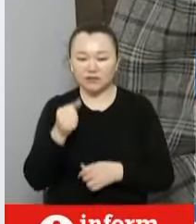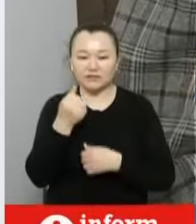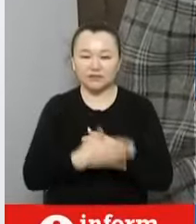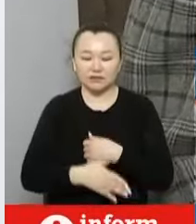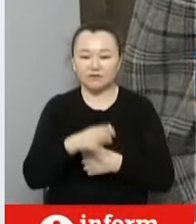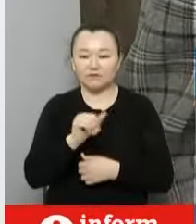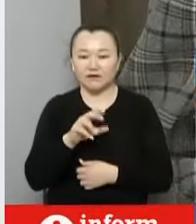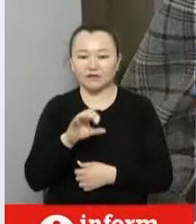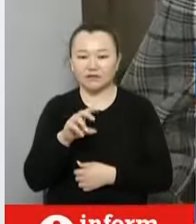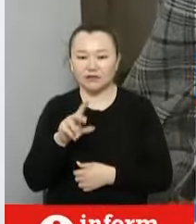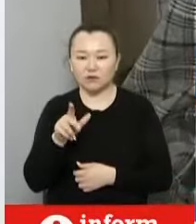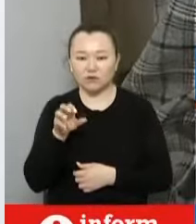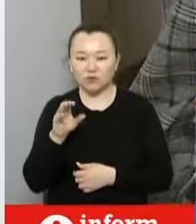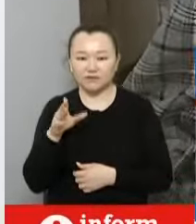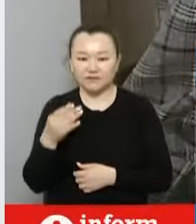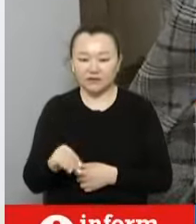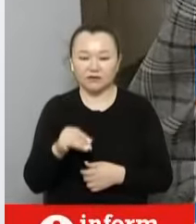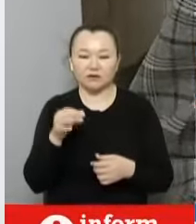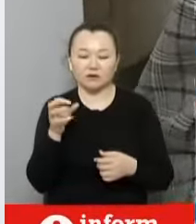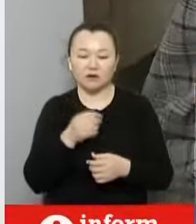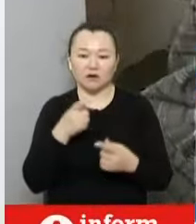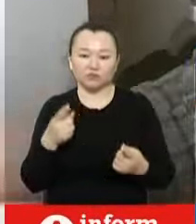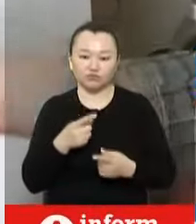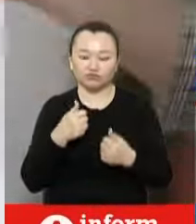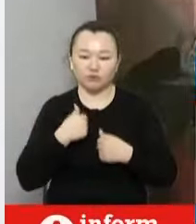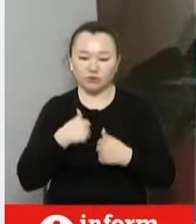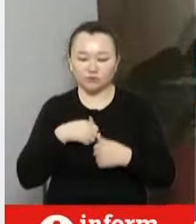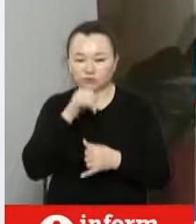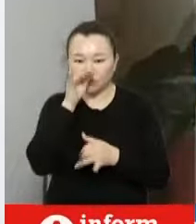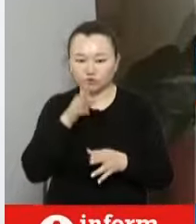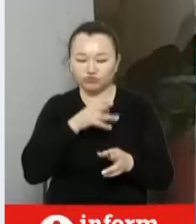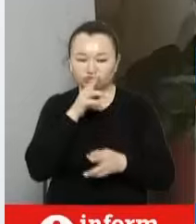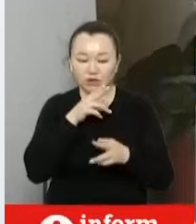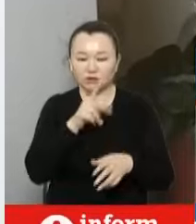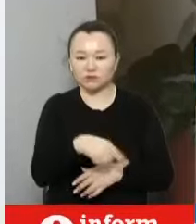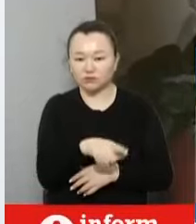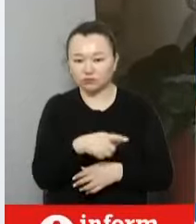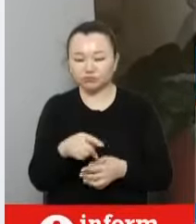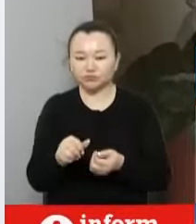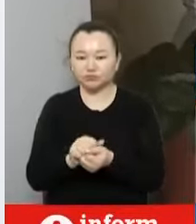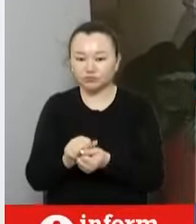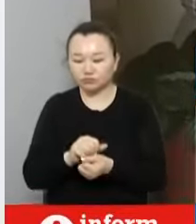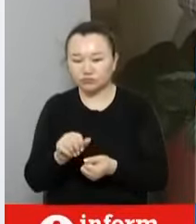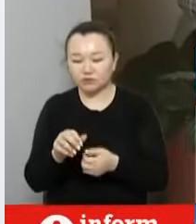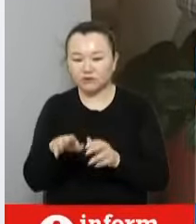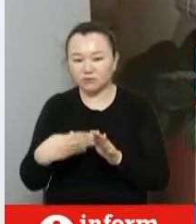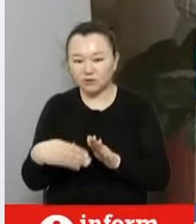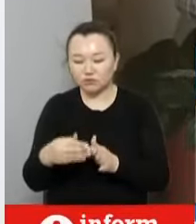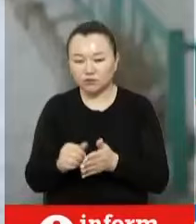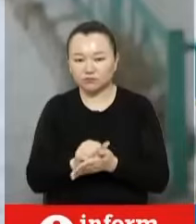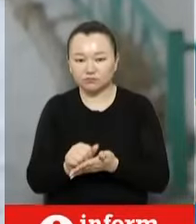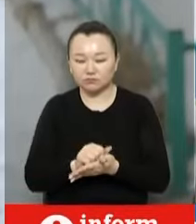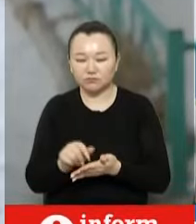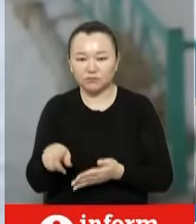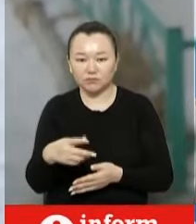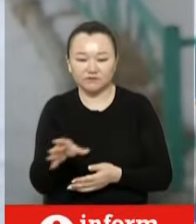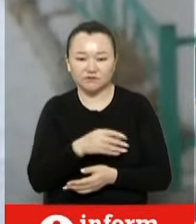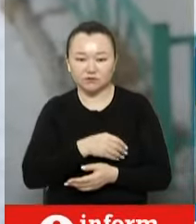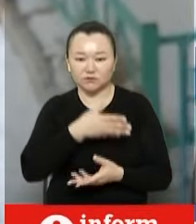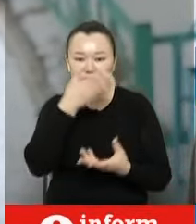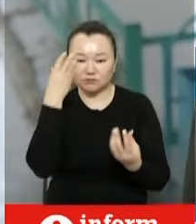Васильковский. Люди жалуются, что не могут банально помыться. Но о работе стиральных и посудомоечных машин пришлось и вовсе забыть. Утром